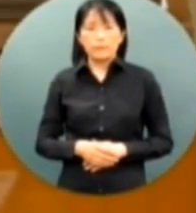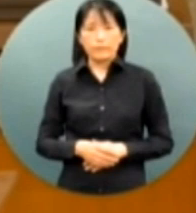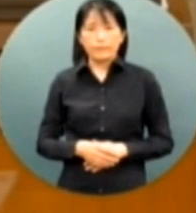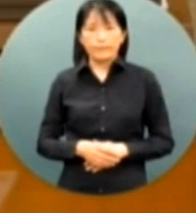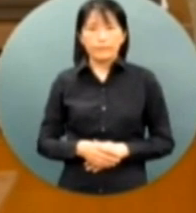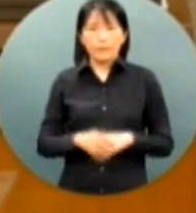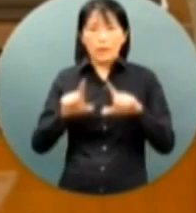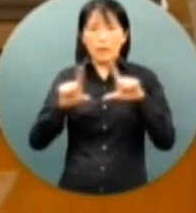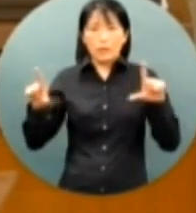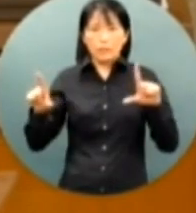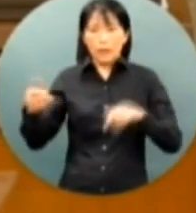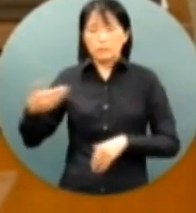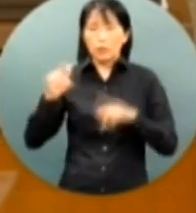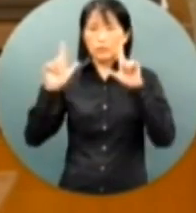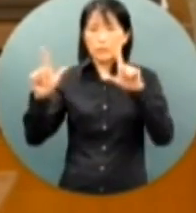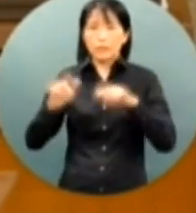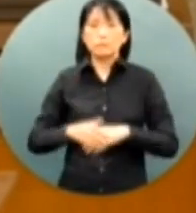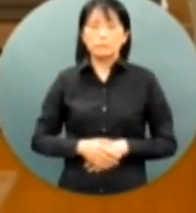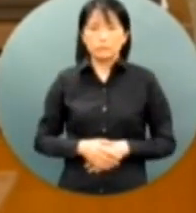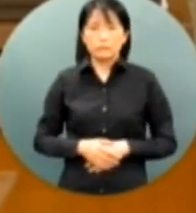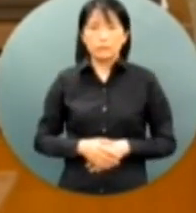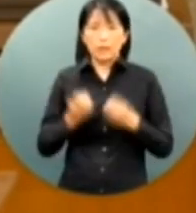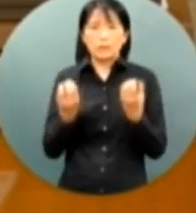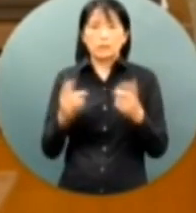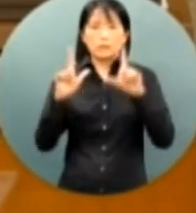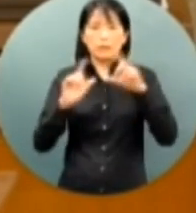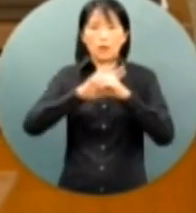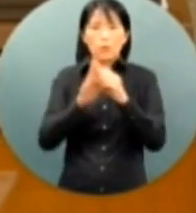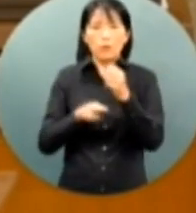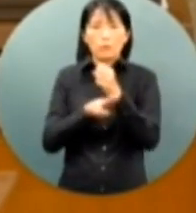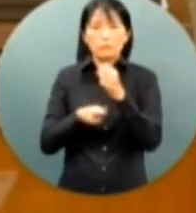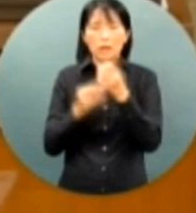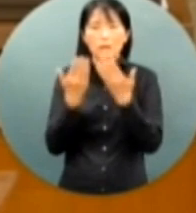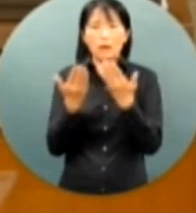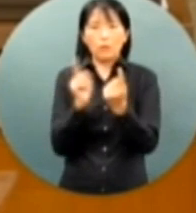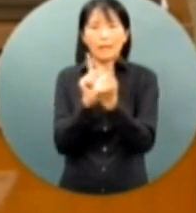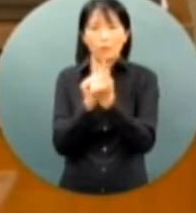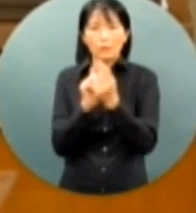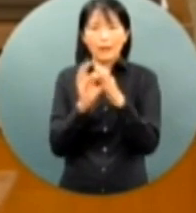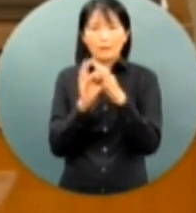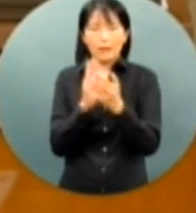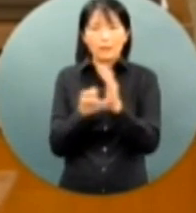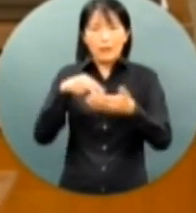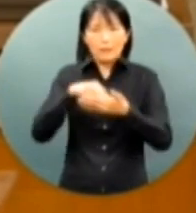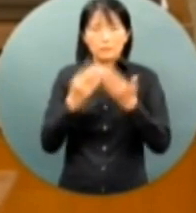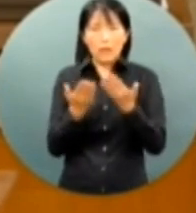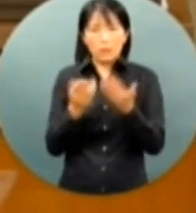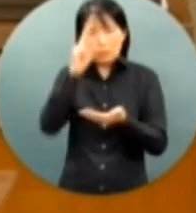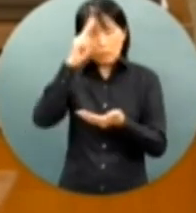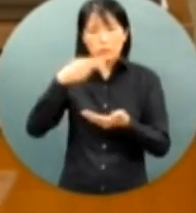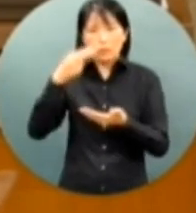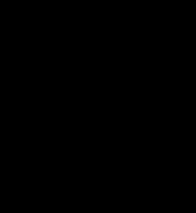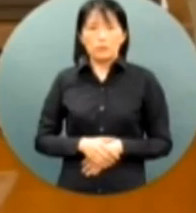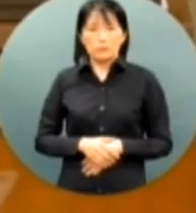松田議員の一般質問にお答えを申し上げます。はじめに新型コロナウイルスへの学校の対応に関連しまして、県立学校の食堂のエアコンにつき